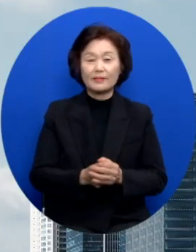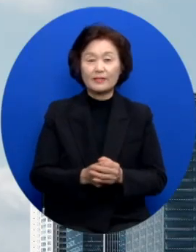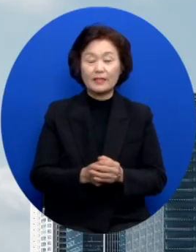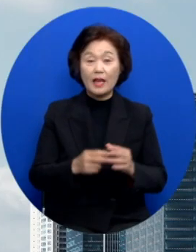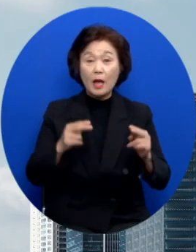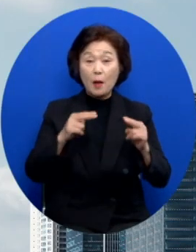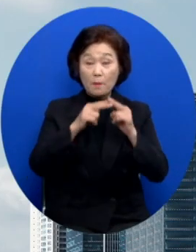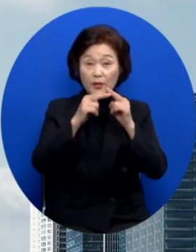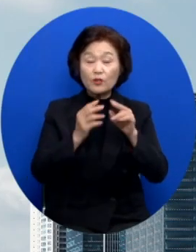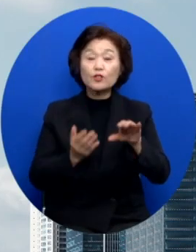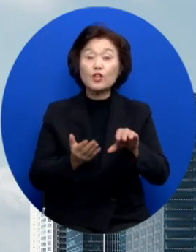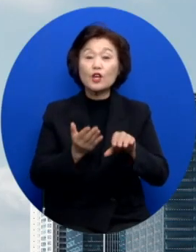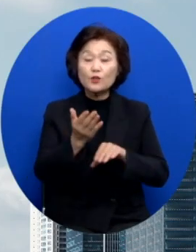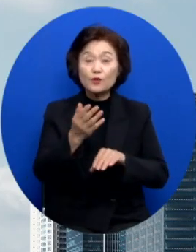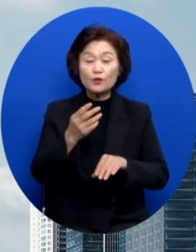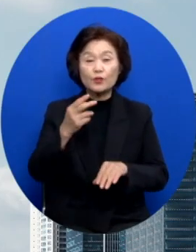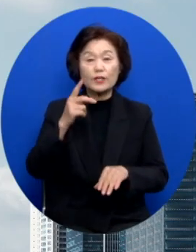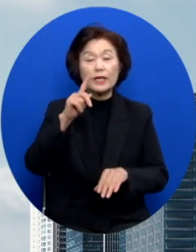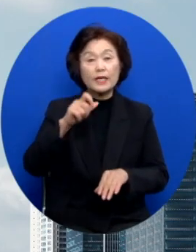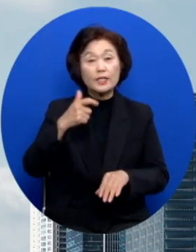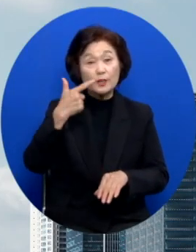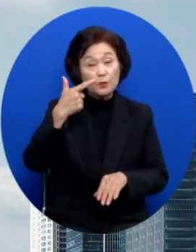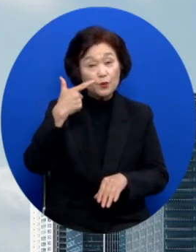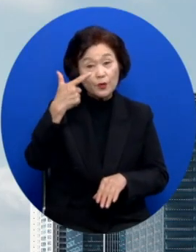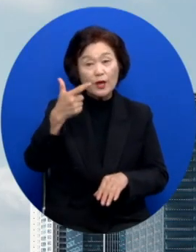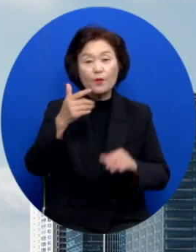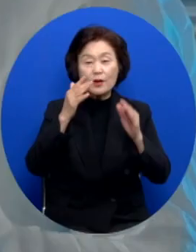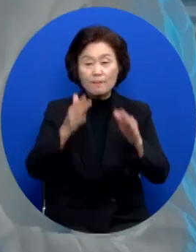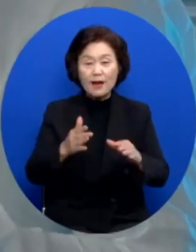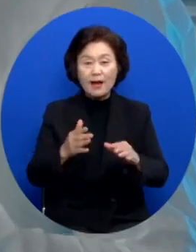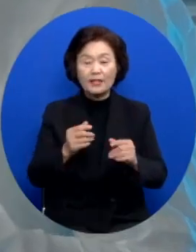반도체 수출이 16개월 만에 증가세로 돌아섰습니다.